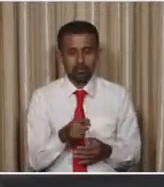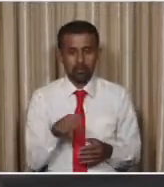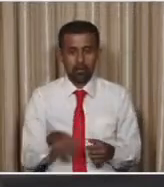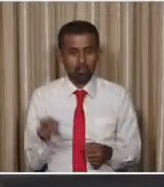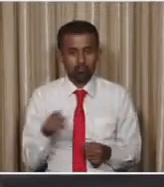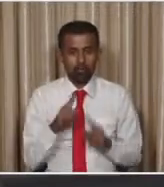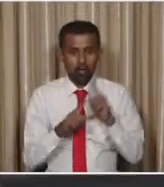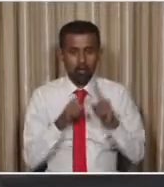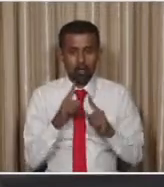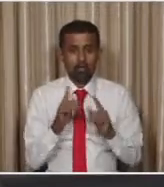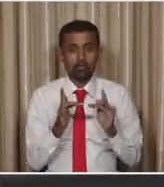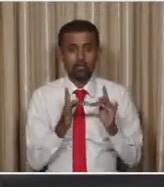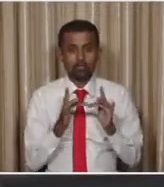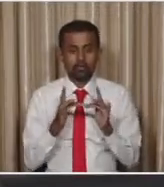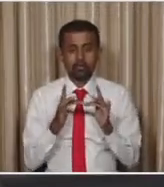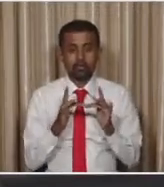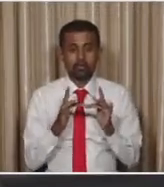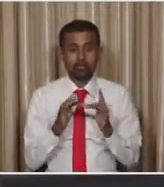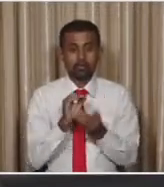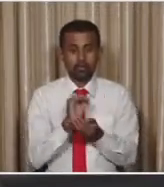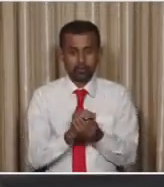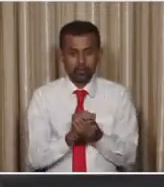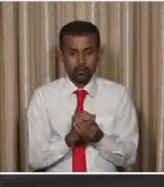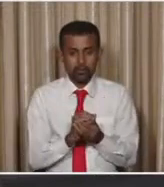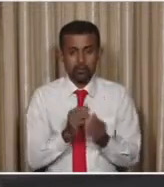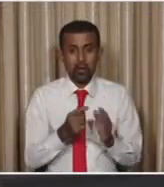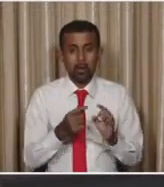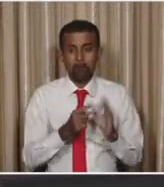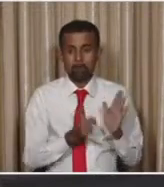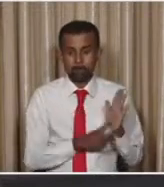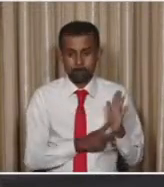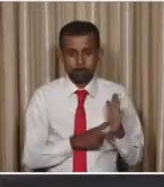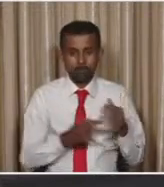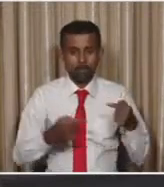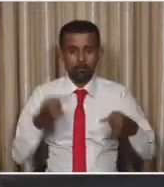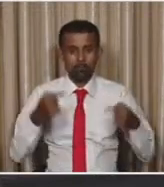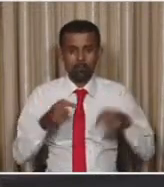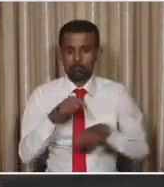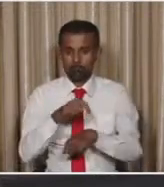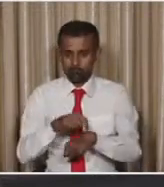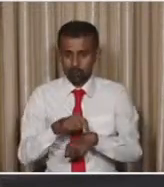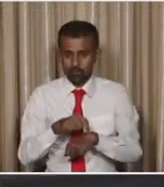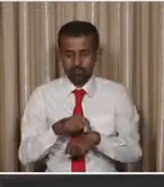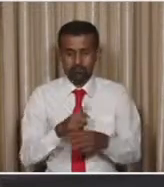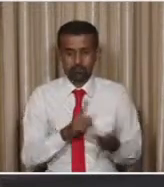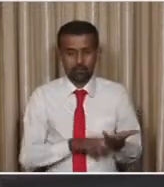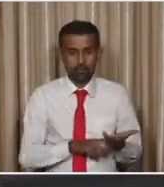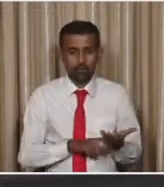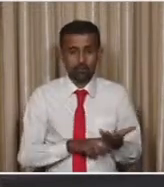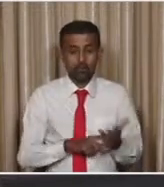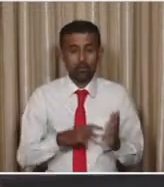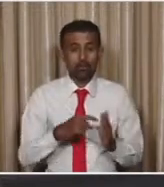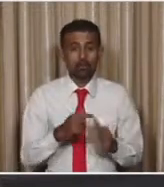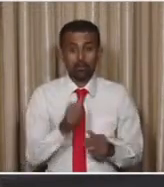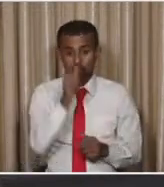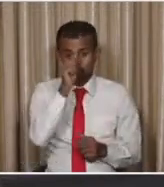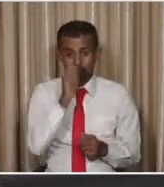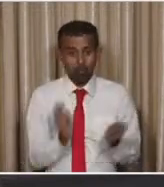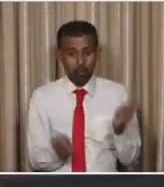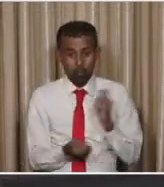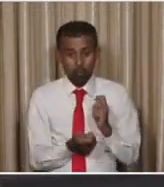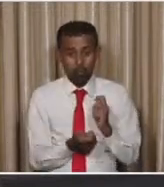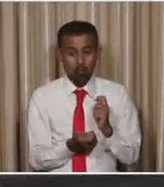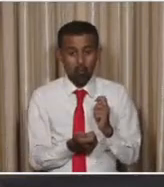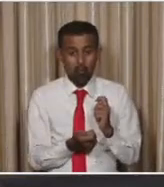kara margagatha surakshata panath ketumpath vivade welawa e wageema dushita sri lanka cricket ayathane